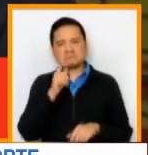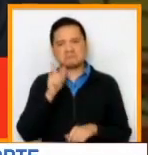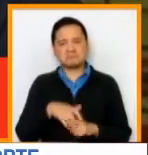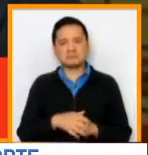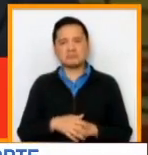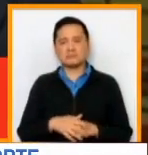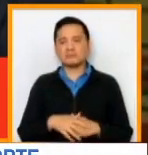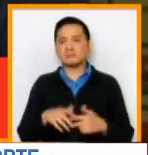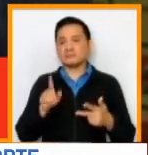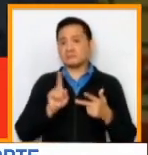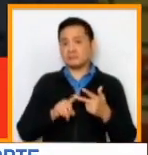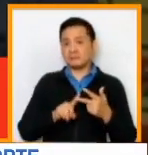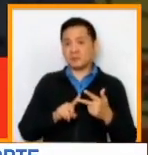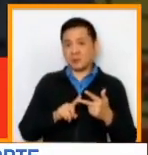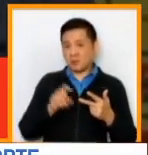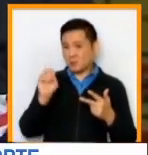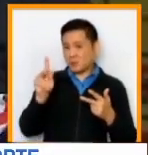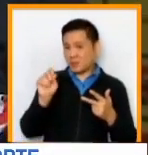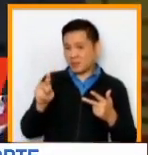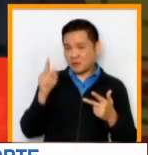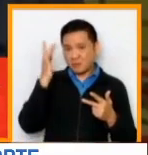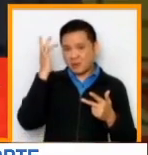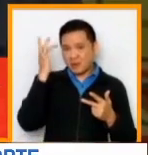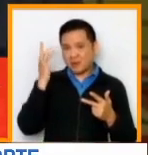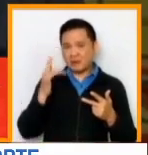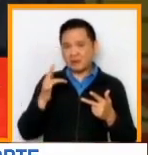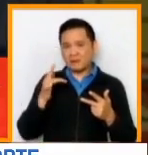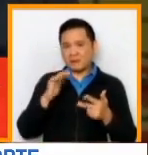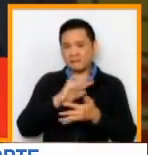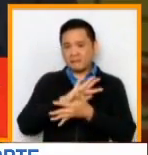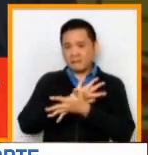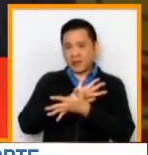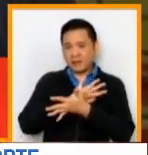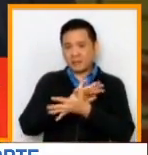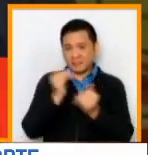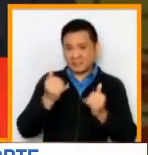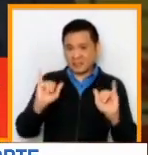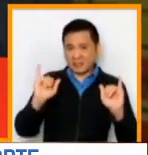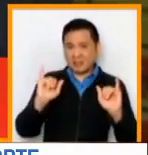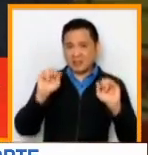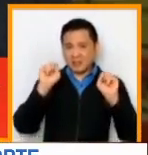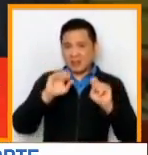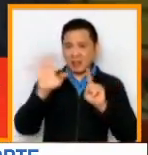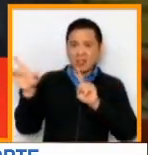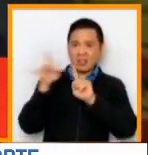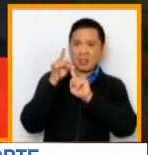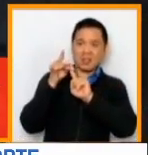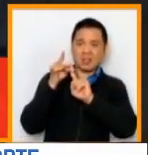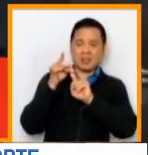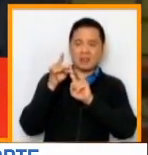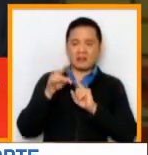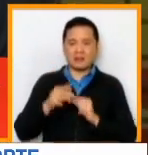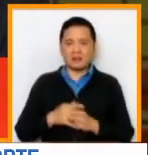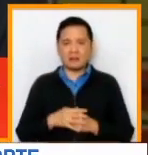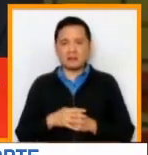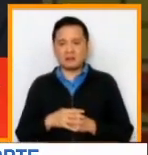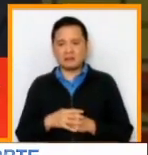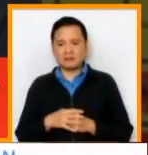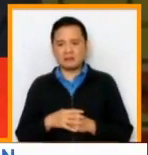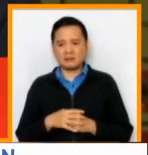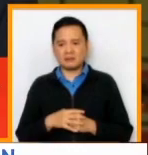yung virus po for ano lang naman po. Di ba pa natatransfer lang ang virus kapag through the